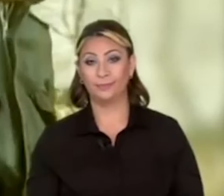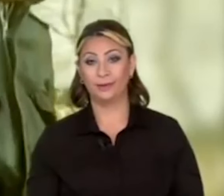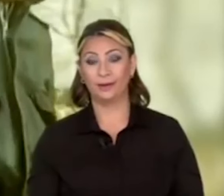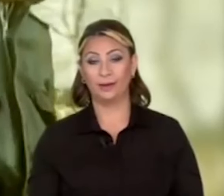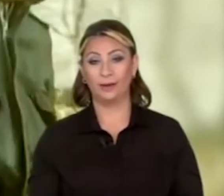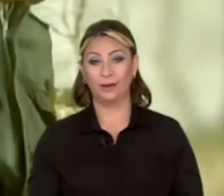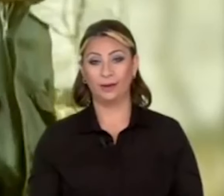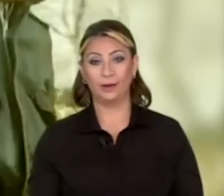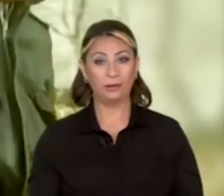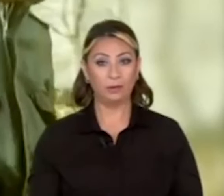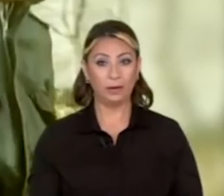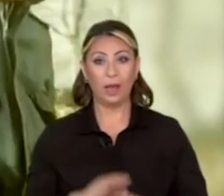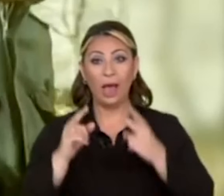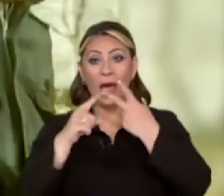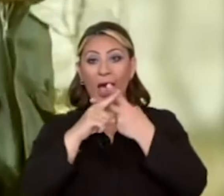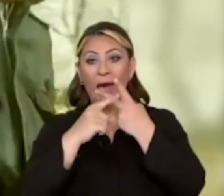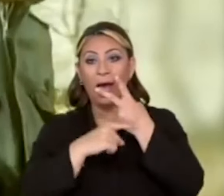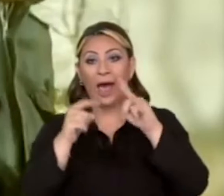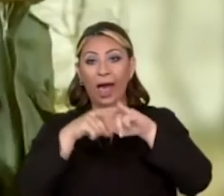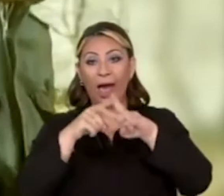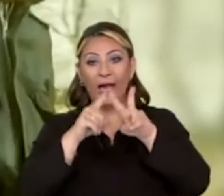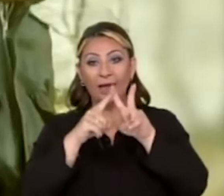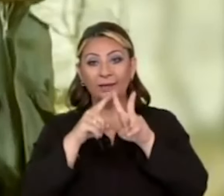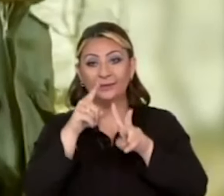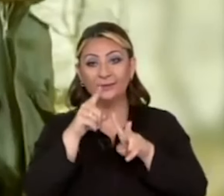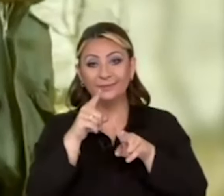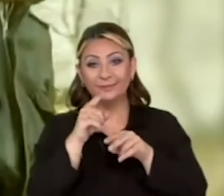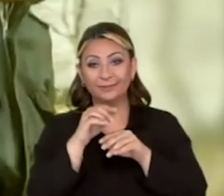Ayhan mı? Galip mi? Kim o? Ayhan. Ayhan Sıcınoğlu.